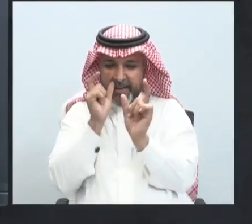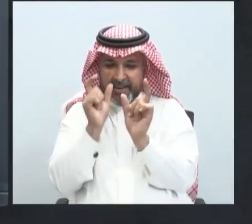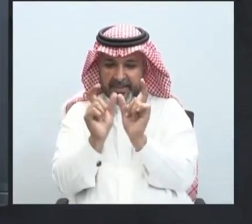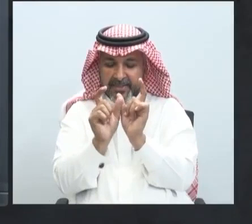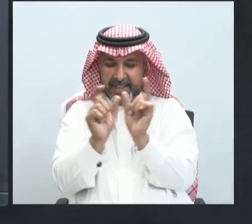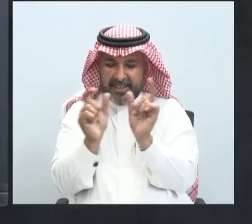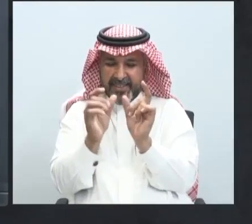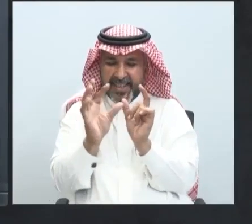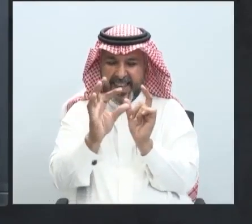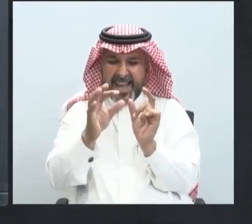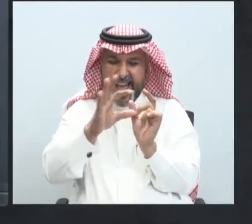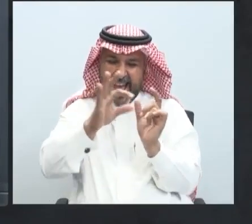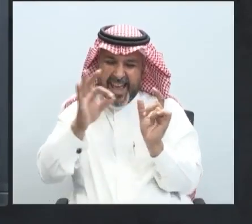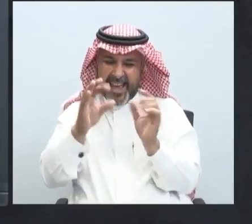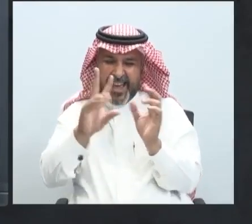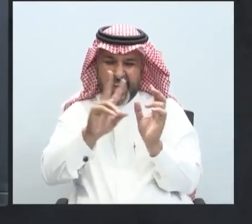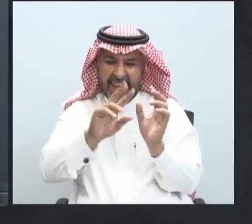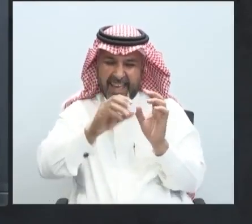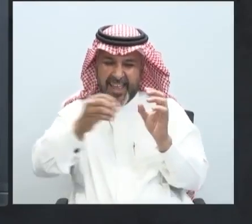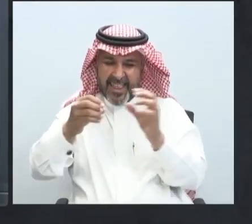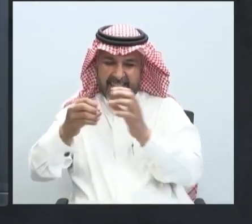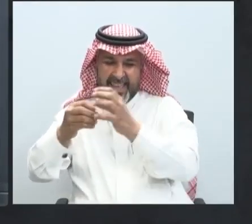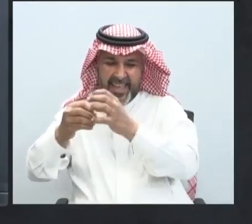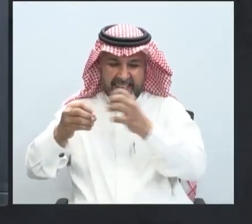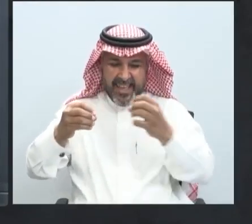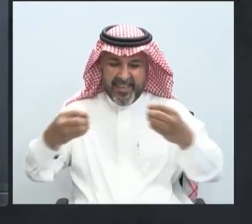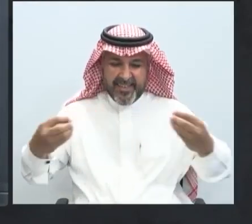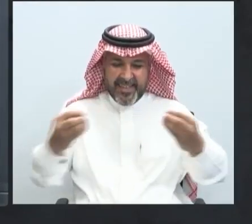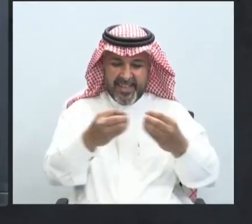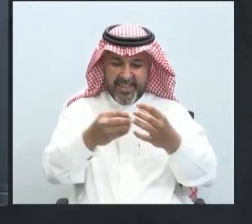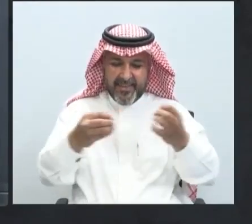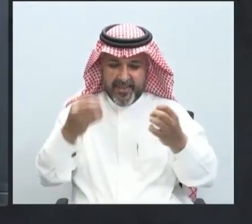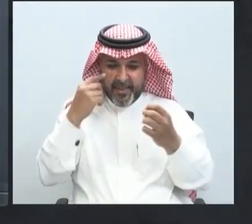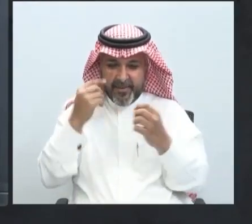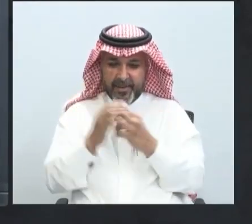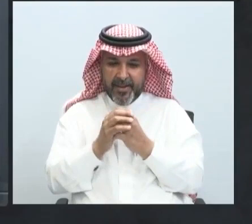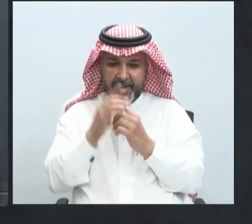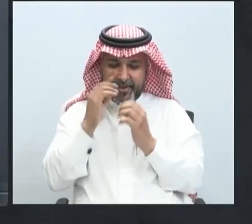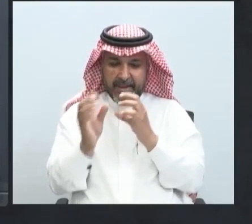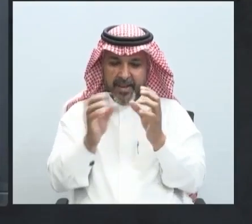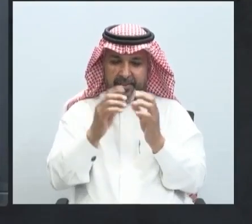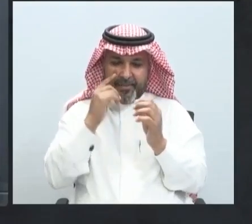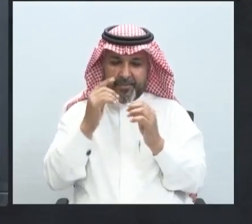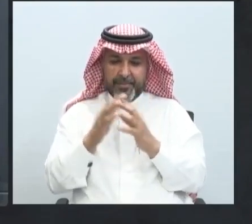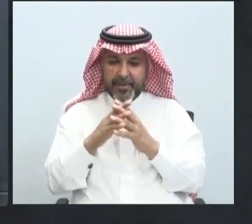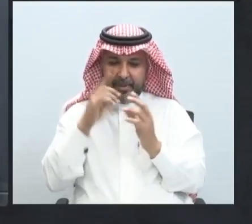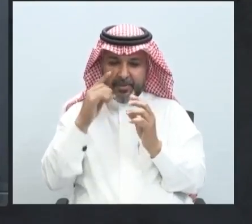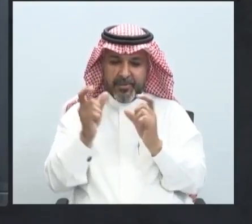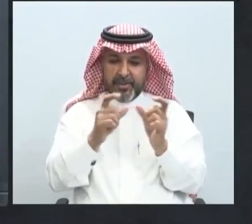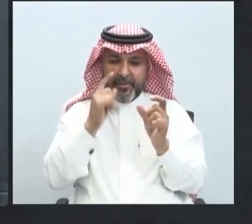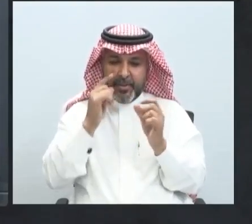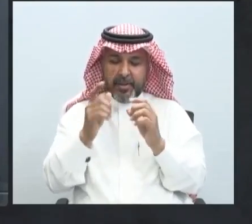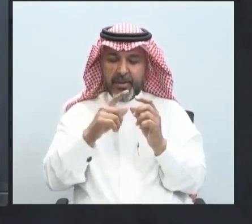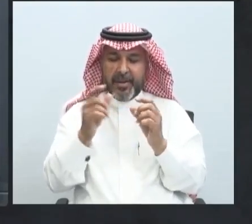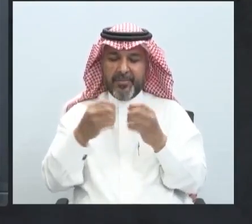هنا انتقل قطعه من كروموسوم الام الى كروموسوم الاب هنا ايضا نشاهد قطعه من الاب انتقلت الى كروموسوم الام وهنا تاتي